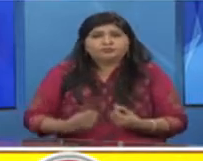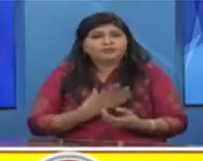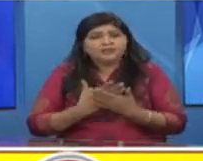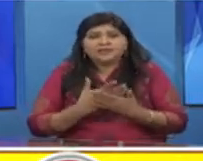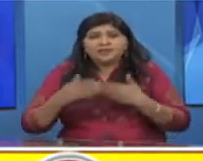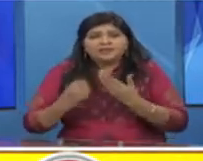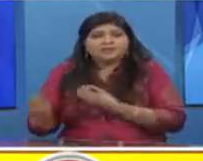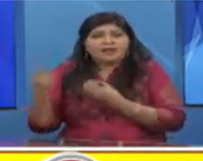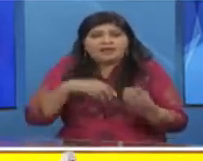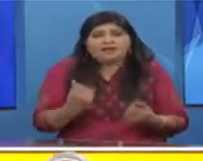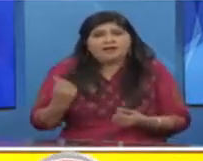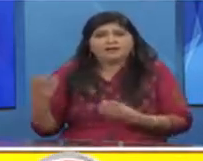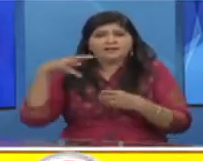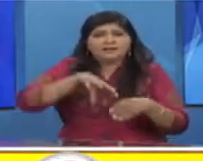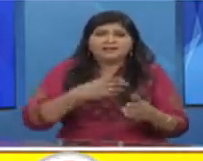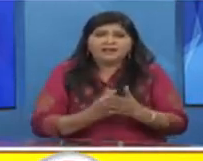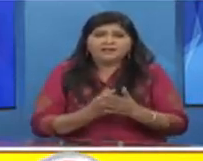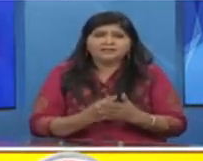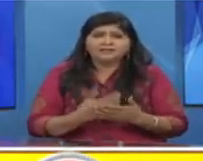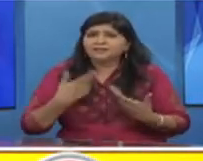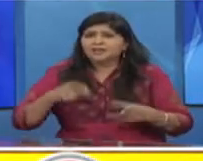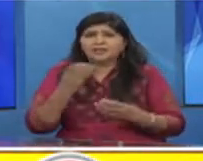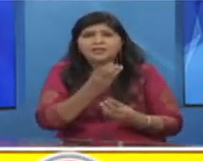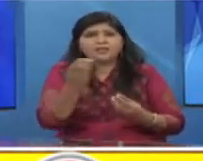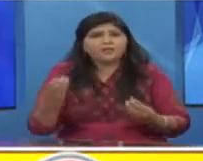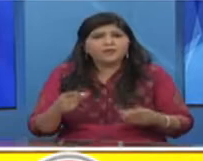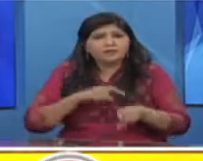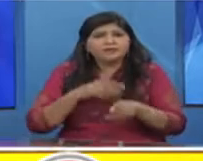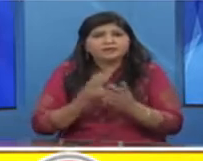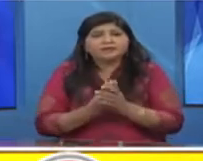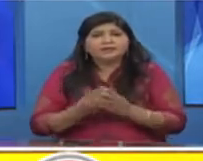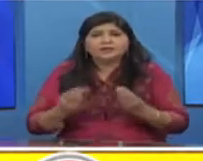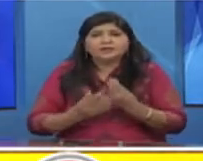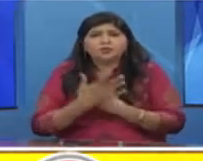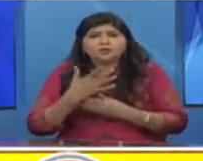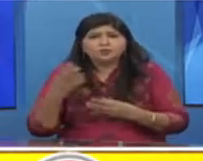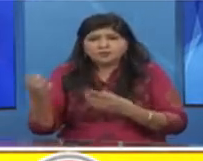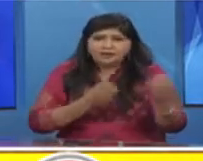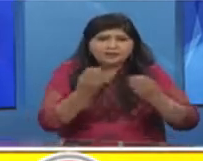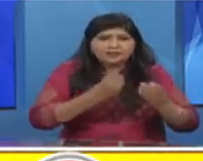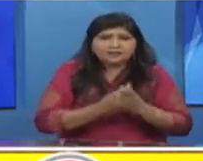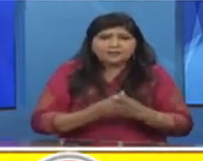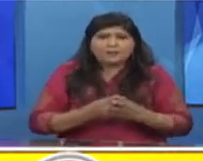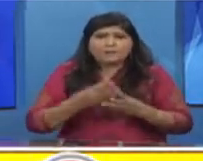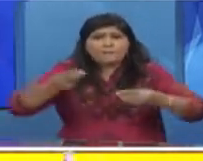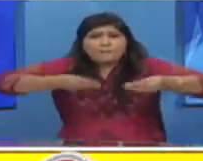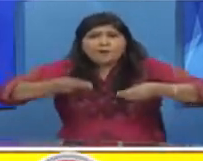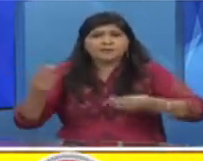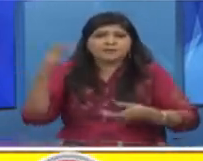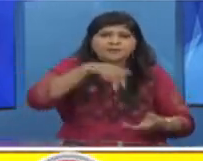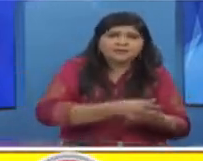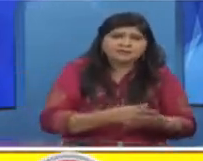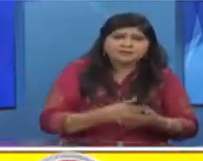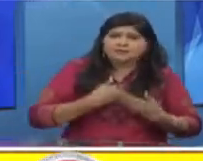वाला पर्व होता है। और दिवाली में तो खास तौर पे कुछ न कुछ नया खरीदना, बाजार से कुछ लाना